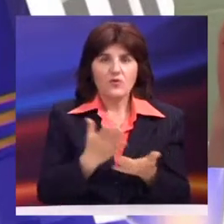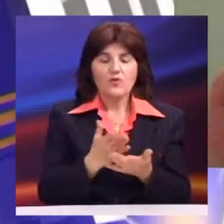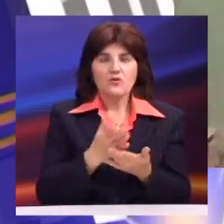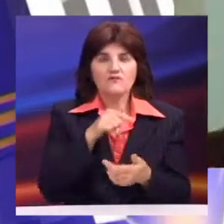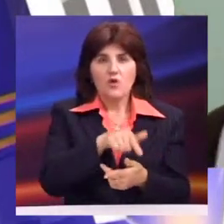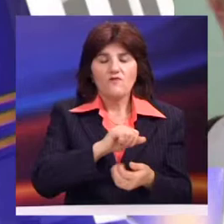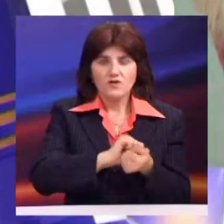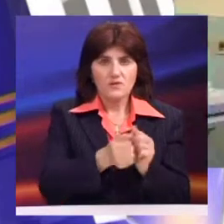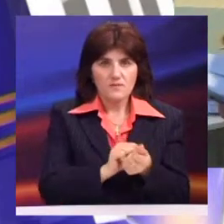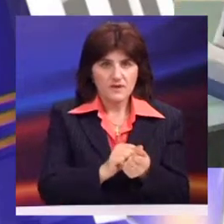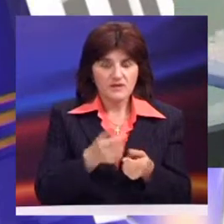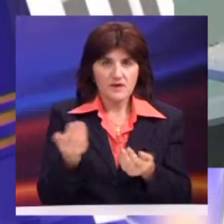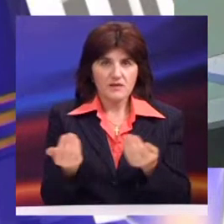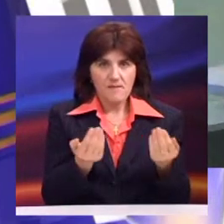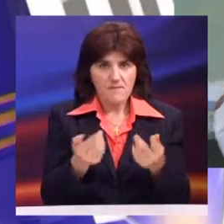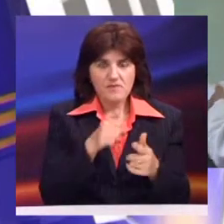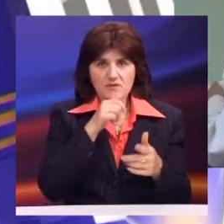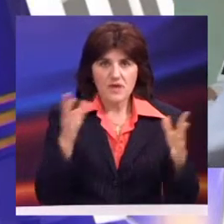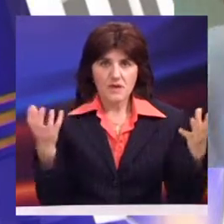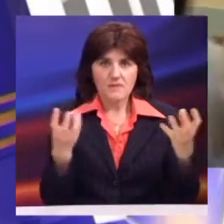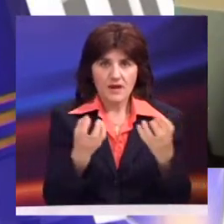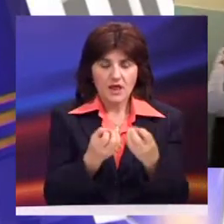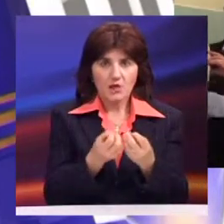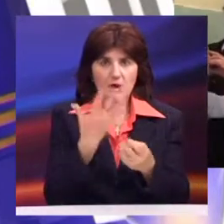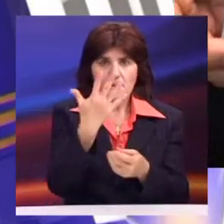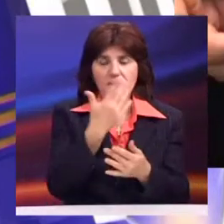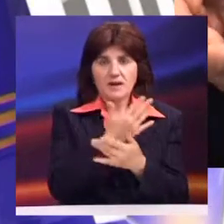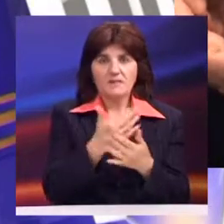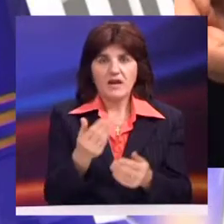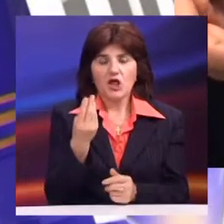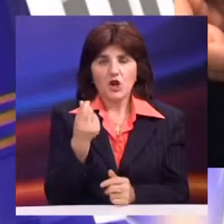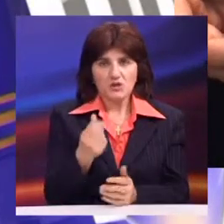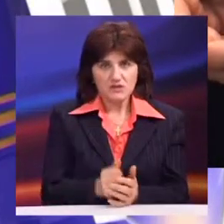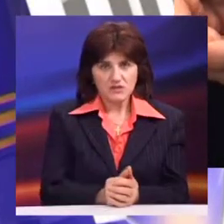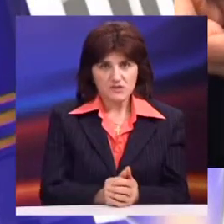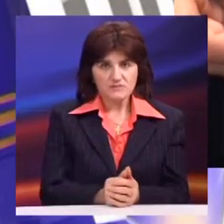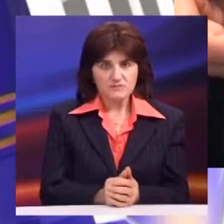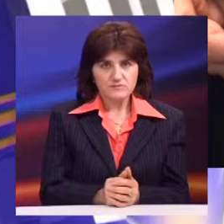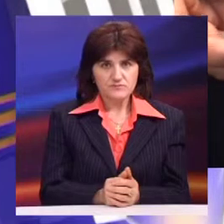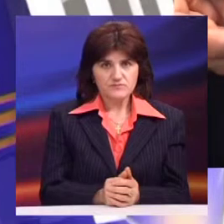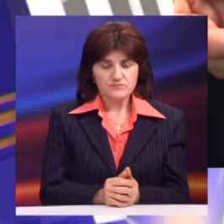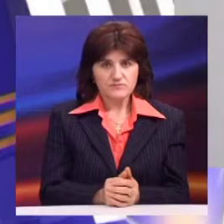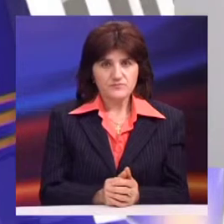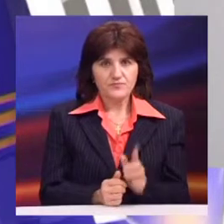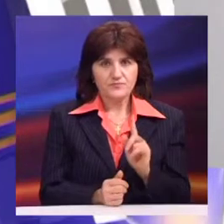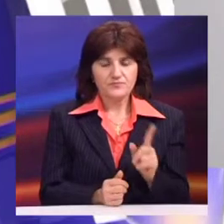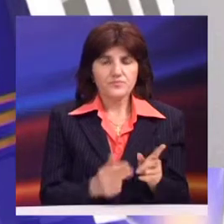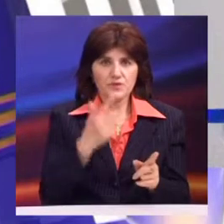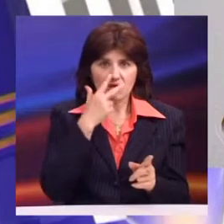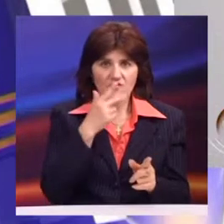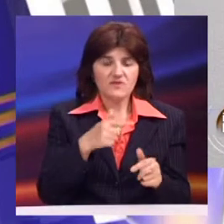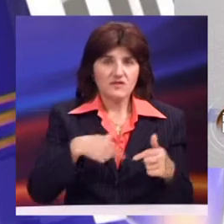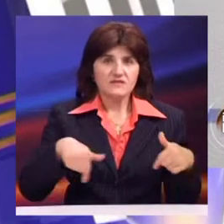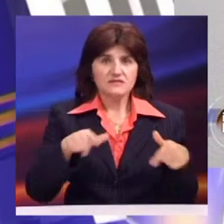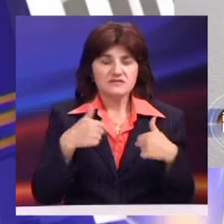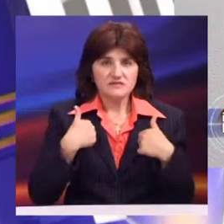okviru koje je za bitku za porodilište prikupljeno gotovo 5 miliona dinara i različite vrste robne pomoći. Znači, kompanija NIS